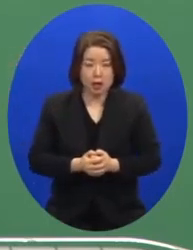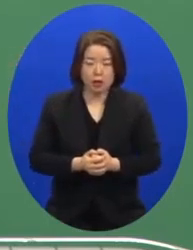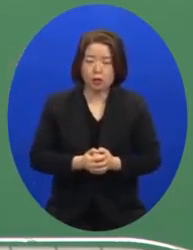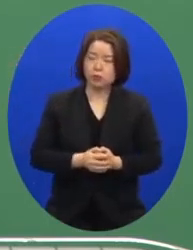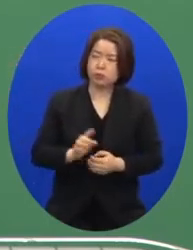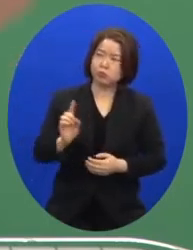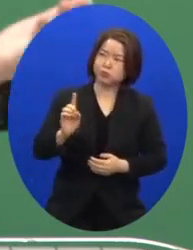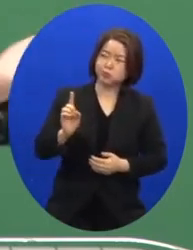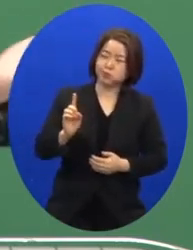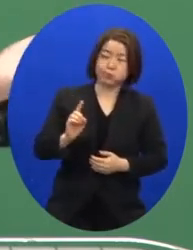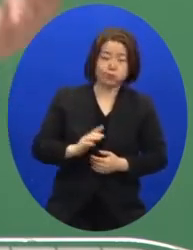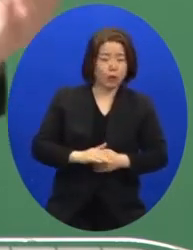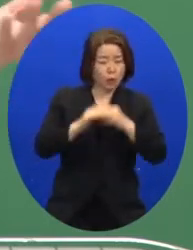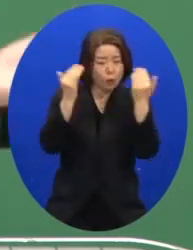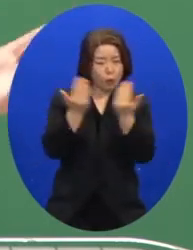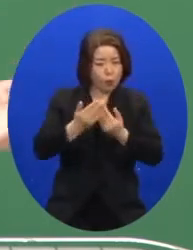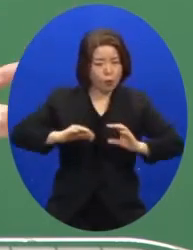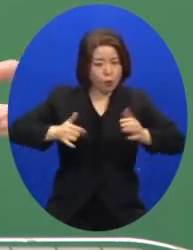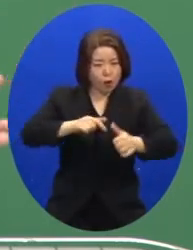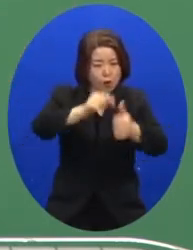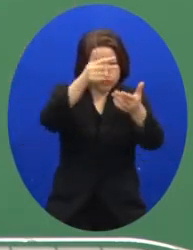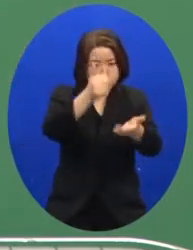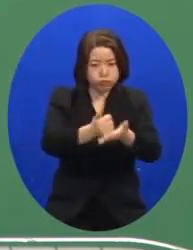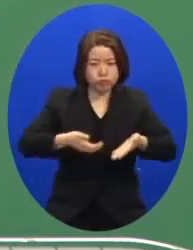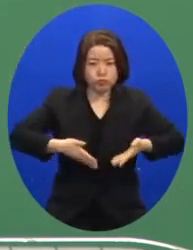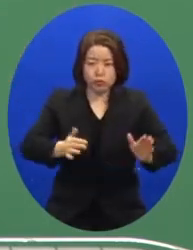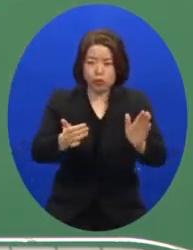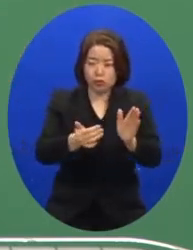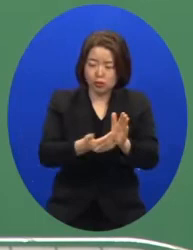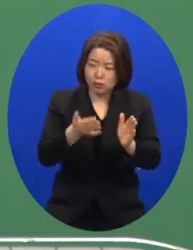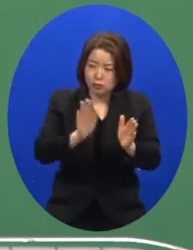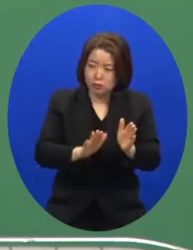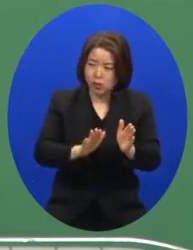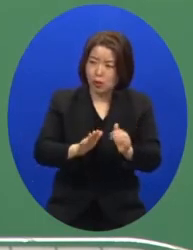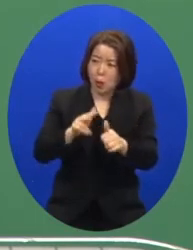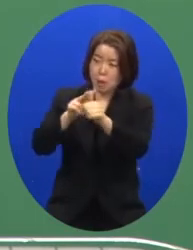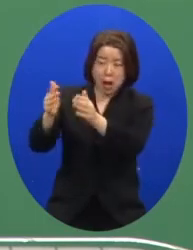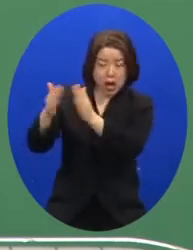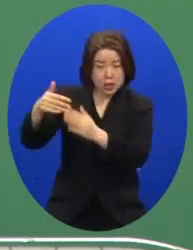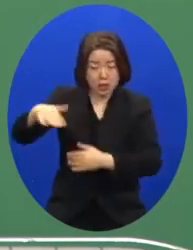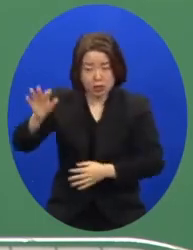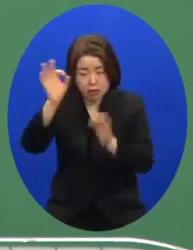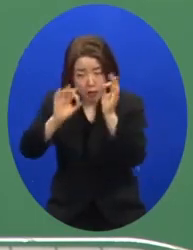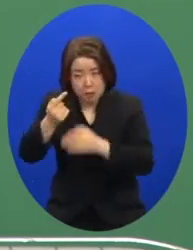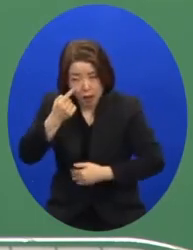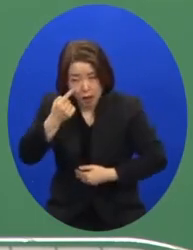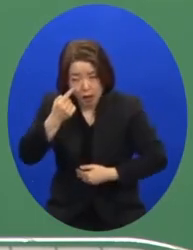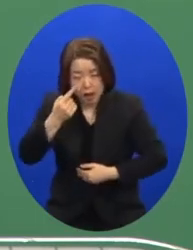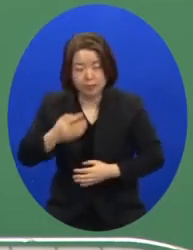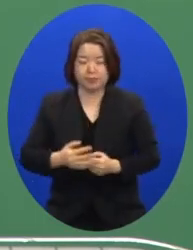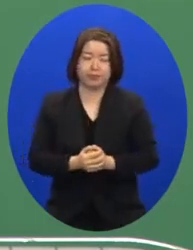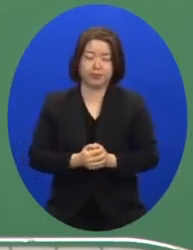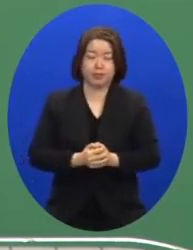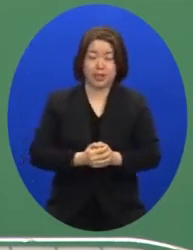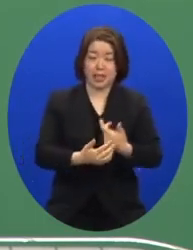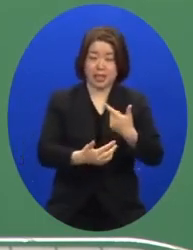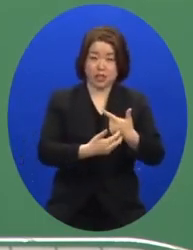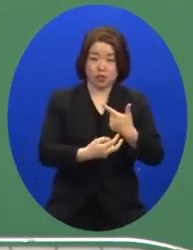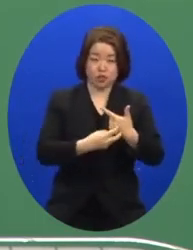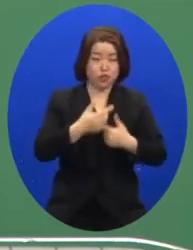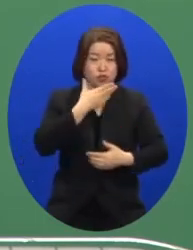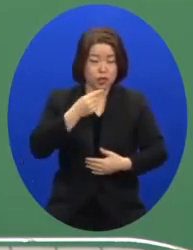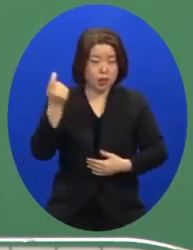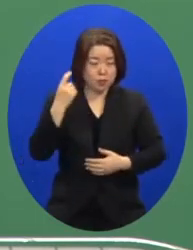는데 나 국가간에 가서 그 분을 만나 라는 겁니다 누가복음 2장 10절 부터 이렇게 말씀했습니다 두려워